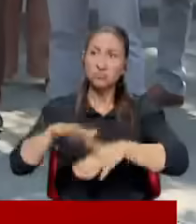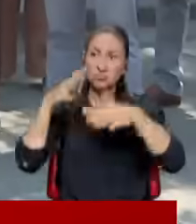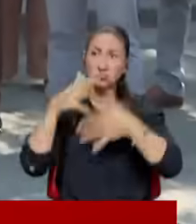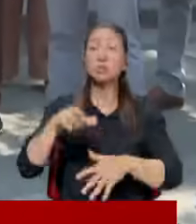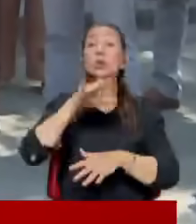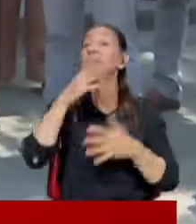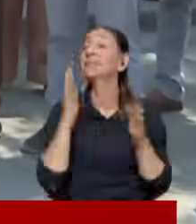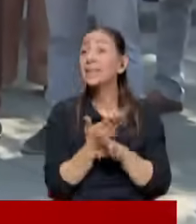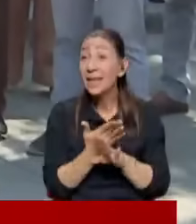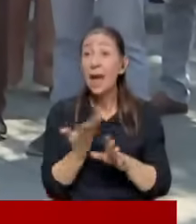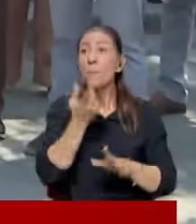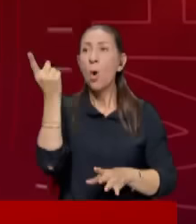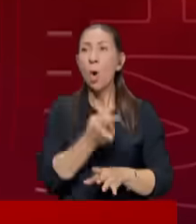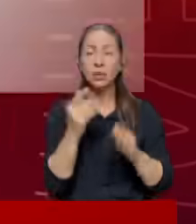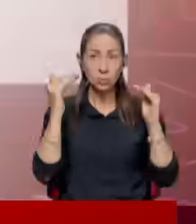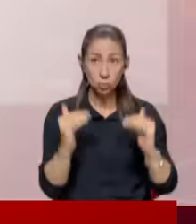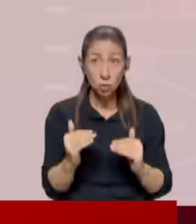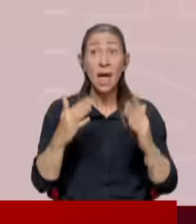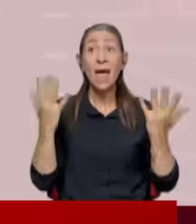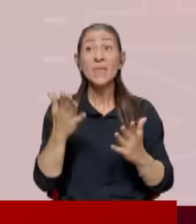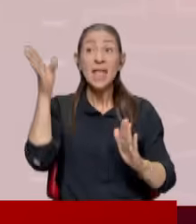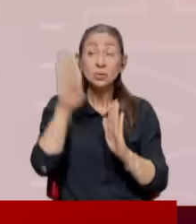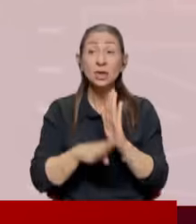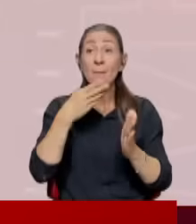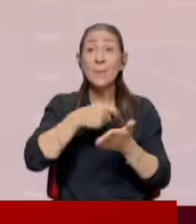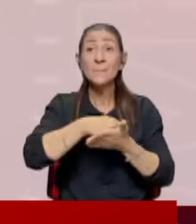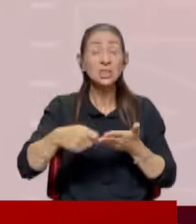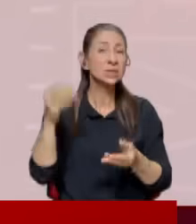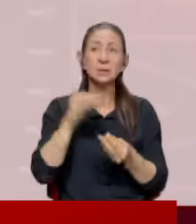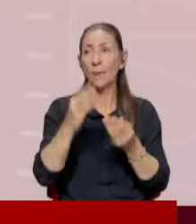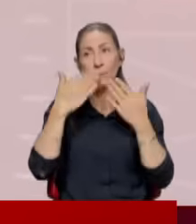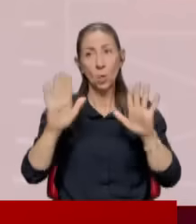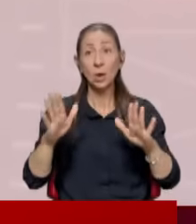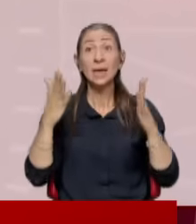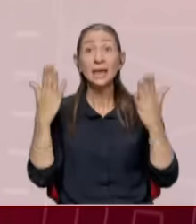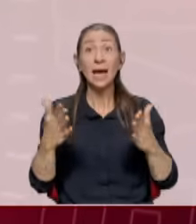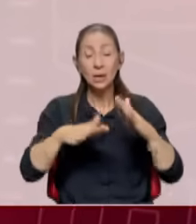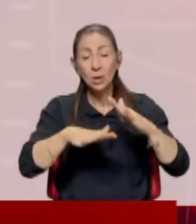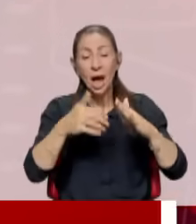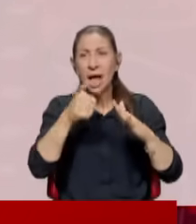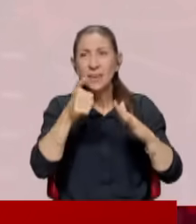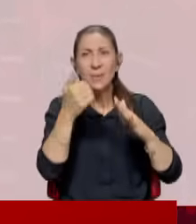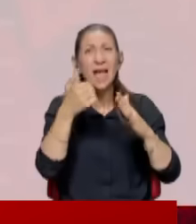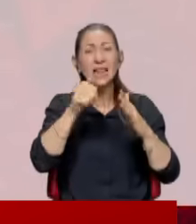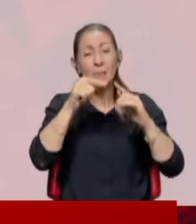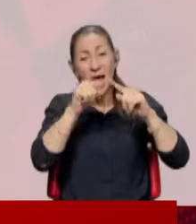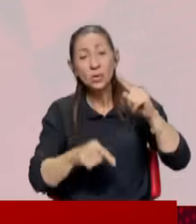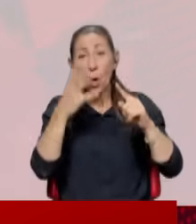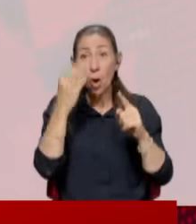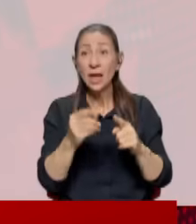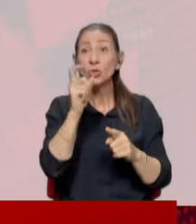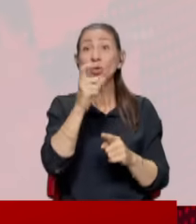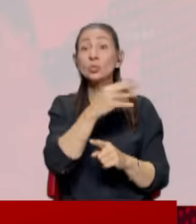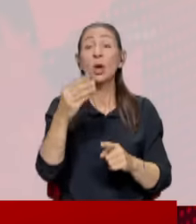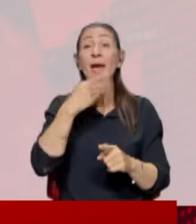çıktı. Çünkü hem oran düşük kaldı hem de en düşük emekli maaşına zam yok. Yani kök maaşı 6 bin lira ve altında olan